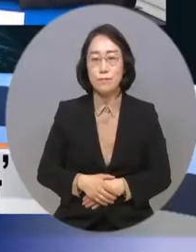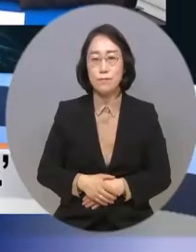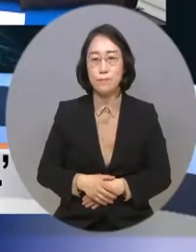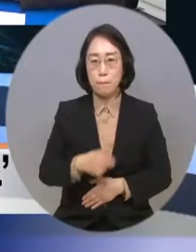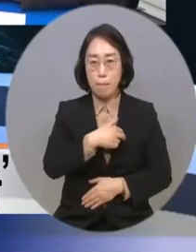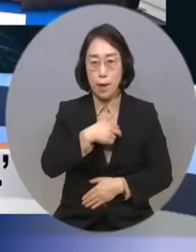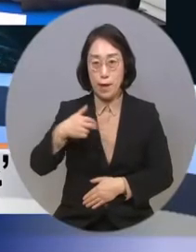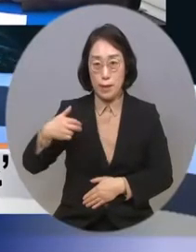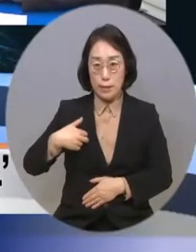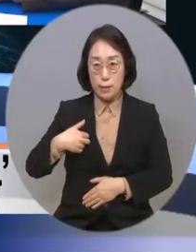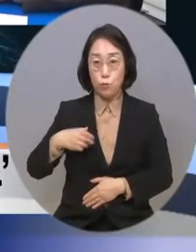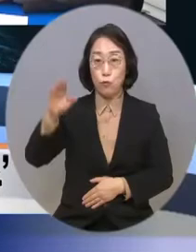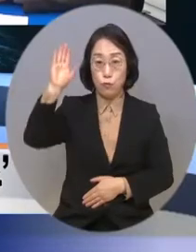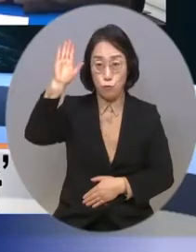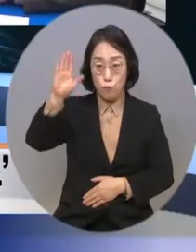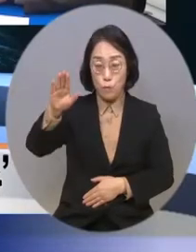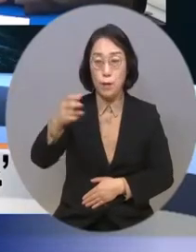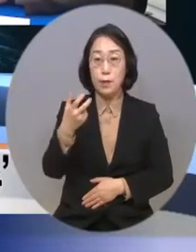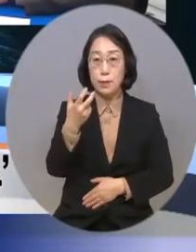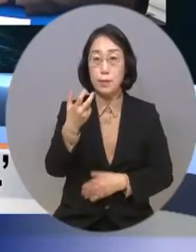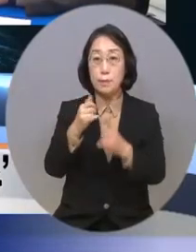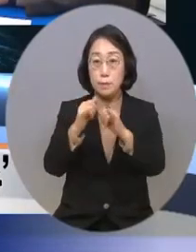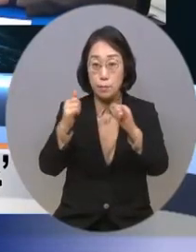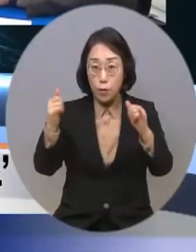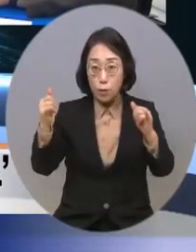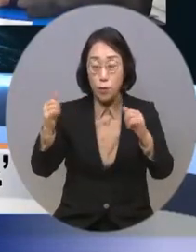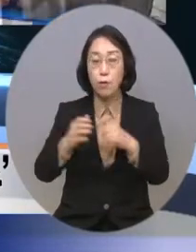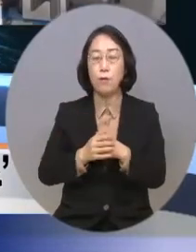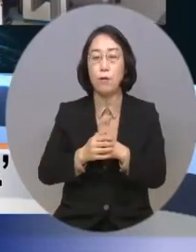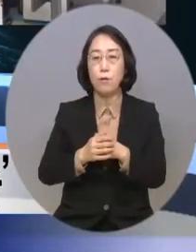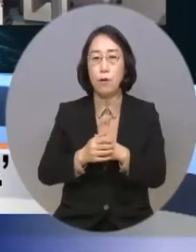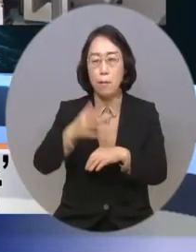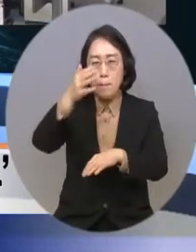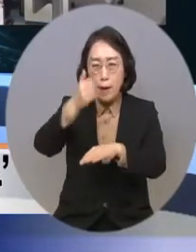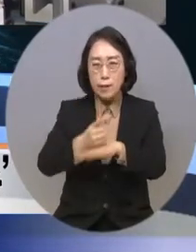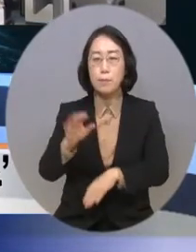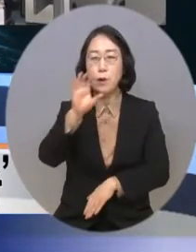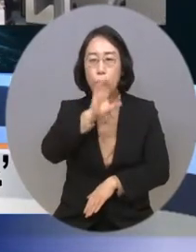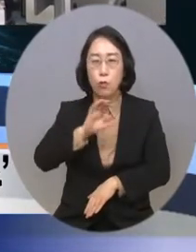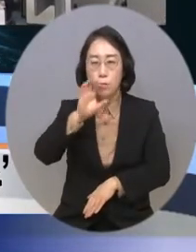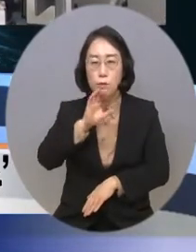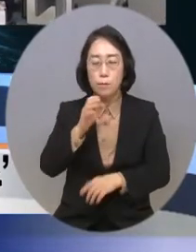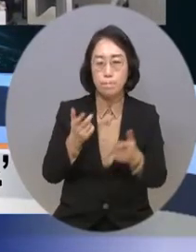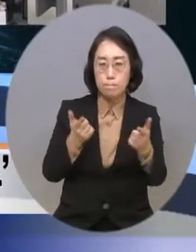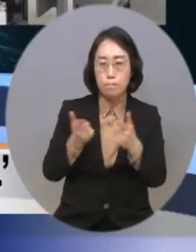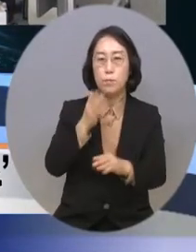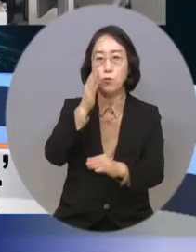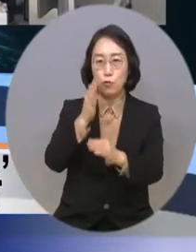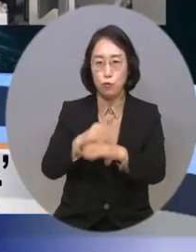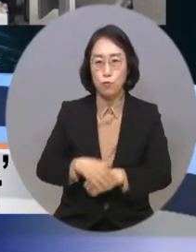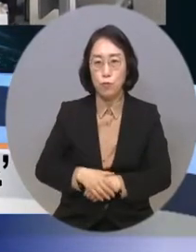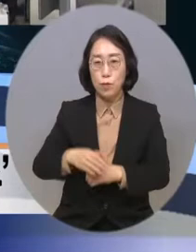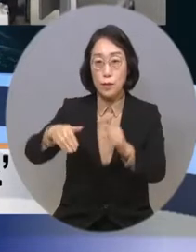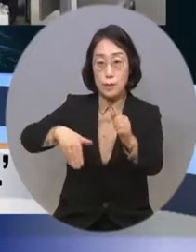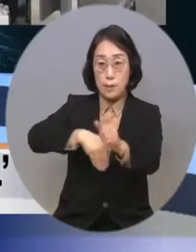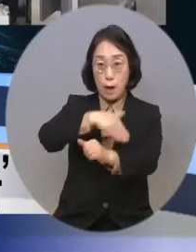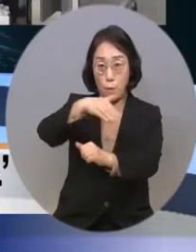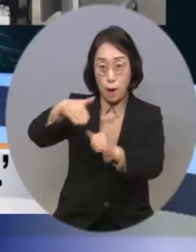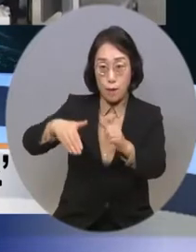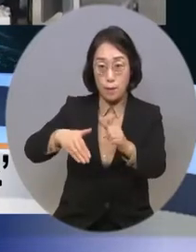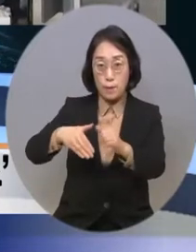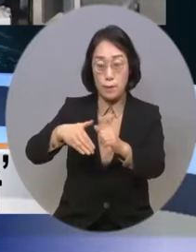베이징으로 향하는 70여 명의 국가대표 선수들이 막바지 정비가 한창인데요. 선수단의 준비 사항을